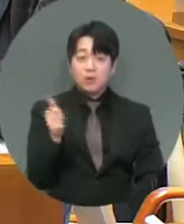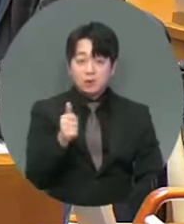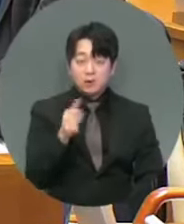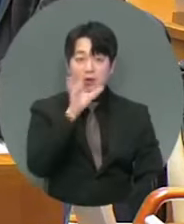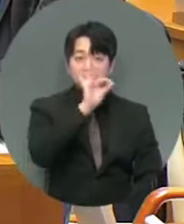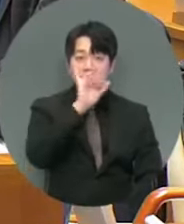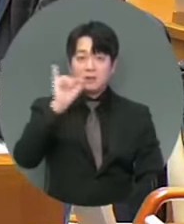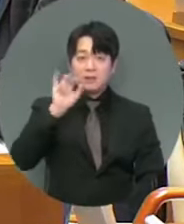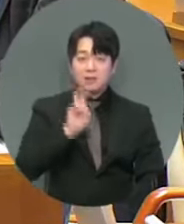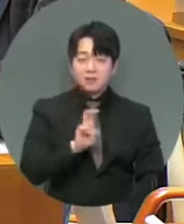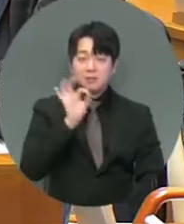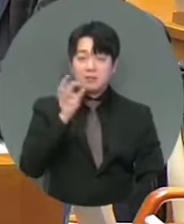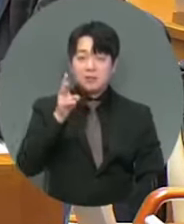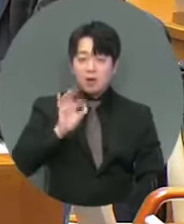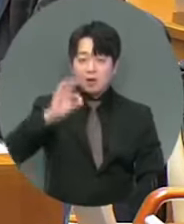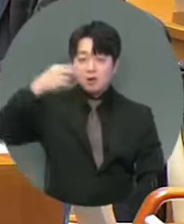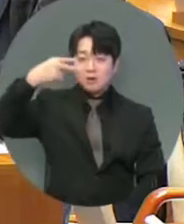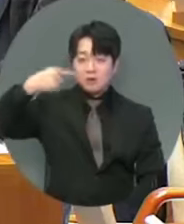임영득 의원,